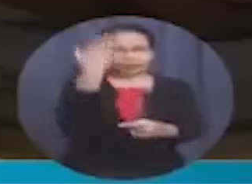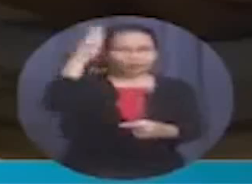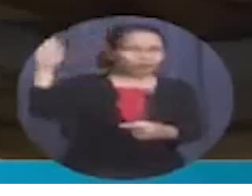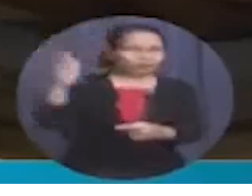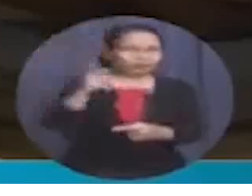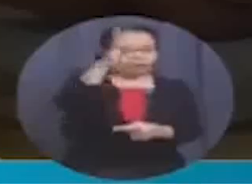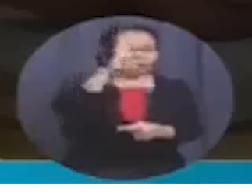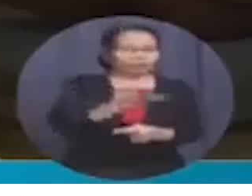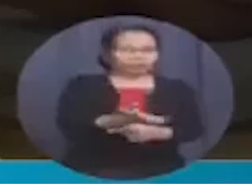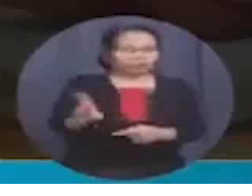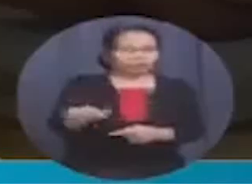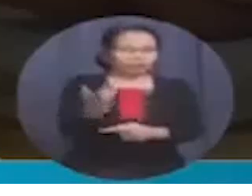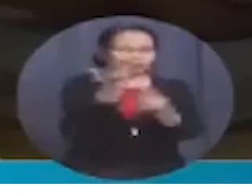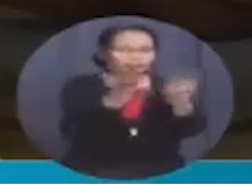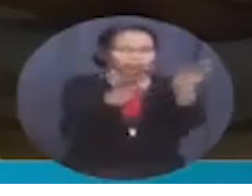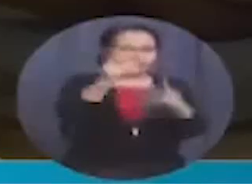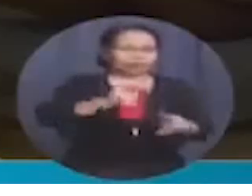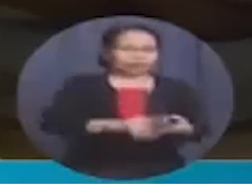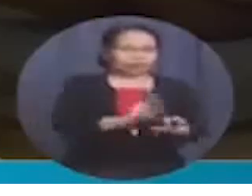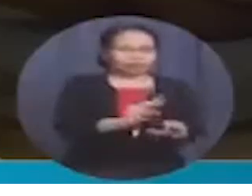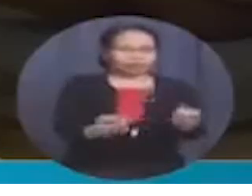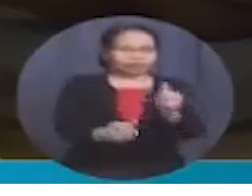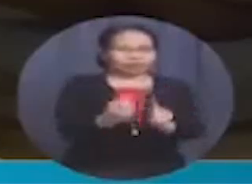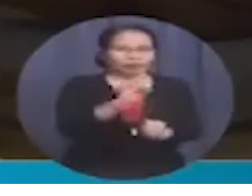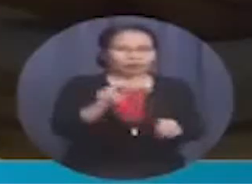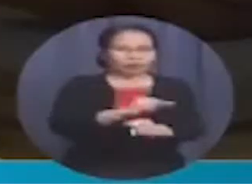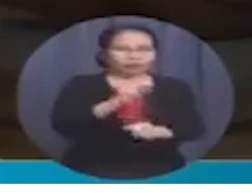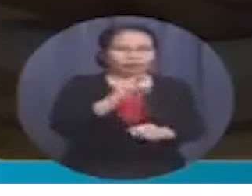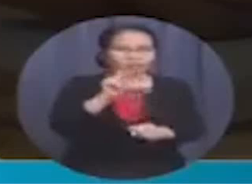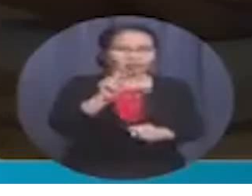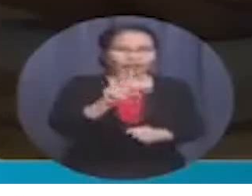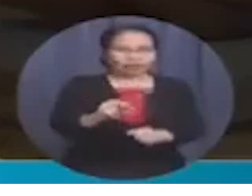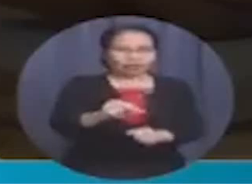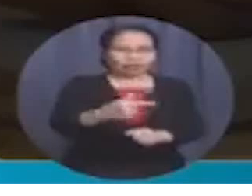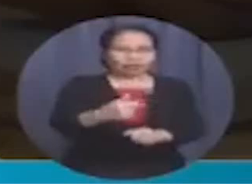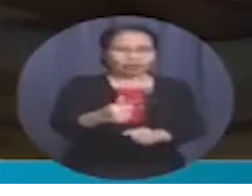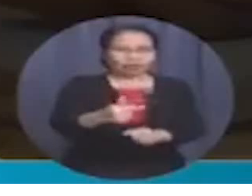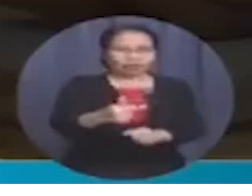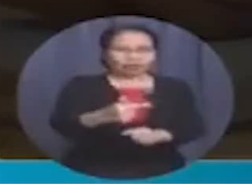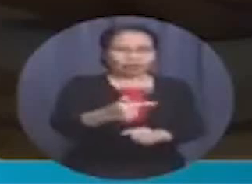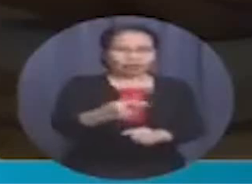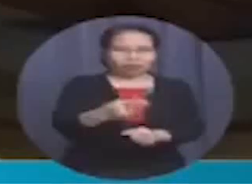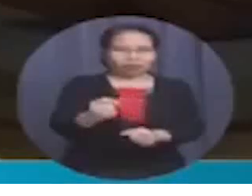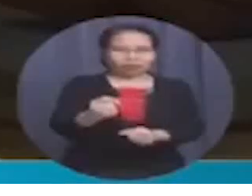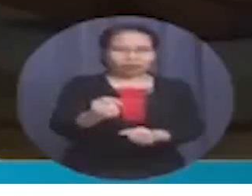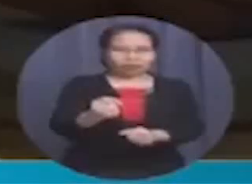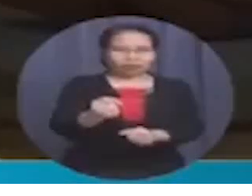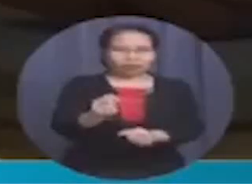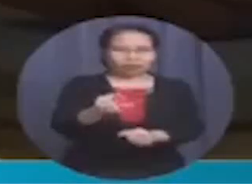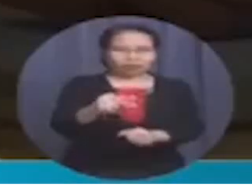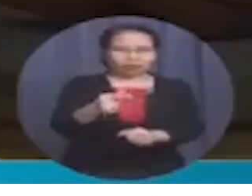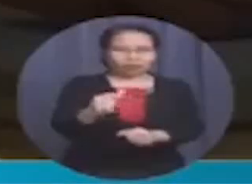ye knew not God, ye did service unto them which by nature are no gods. Are